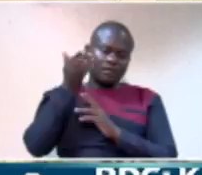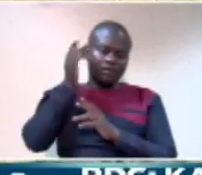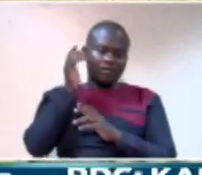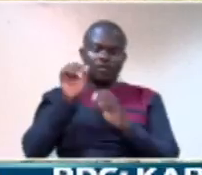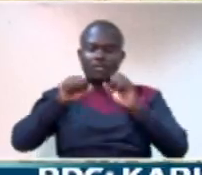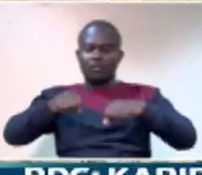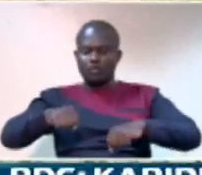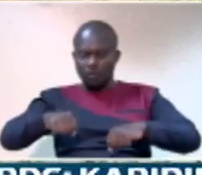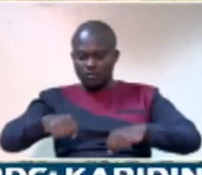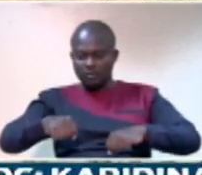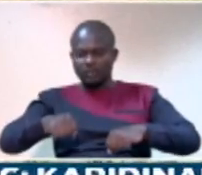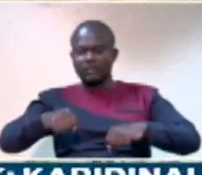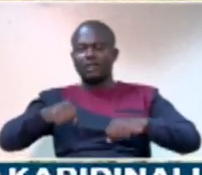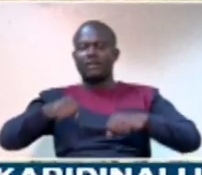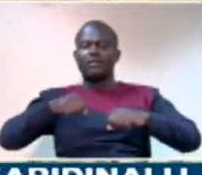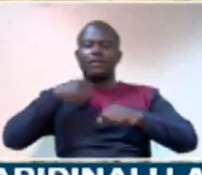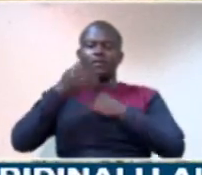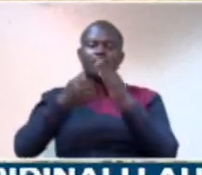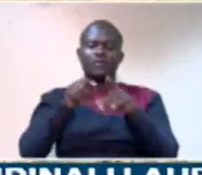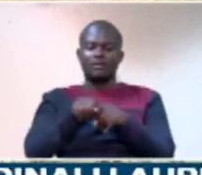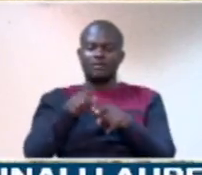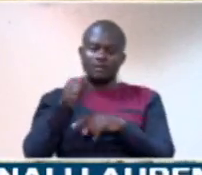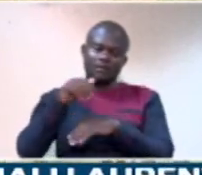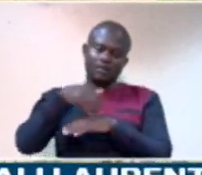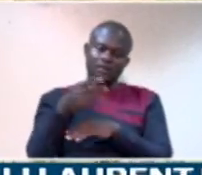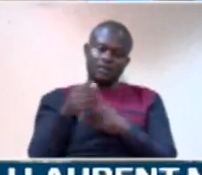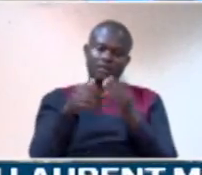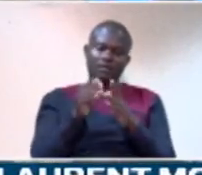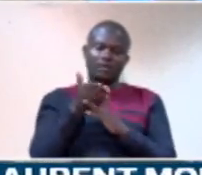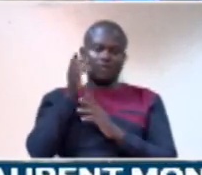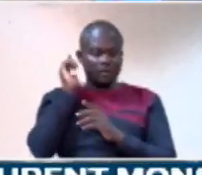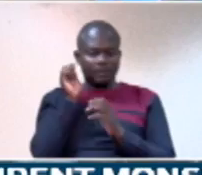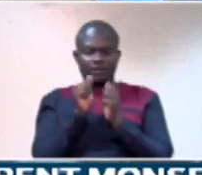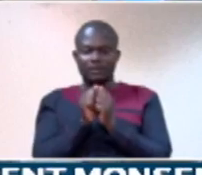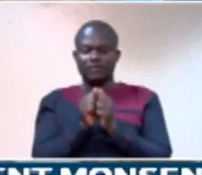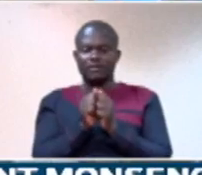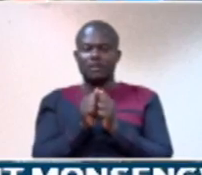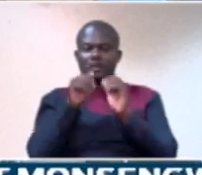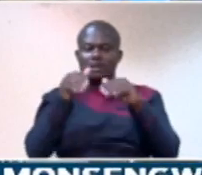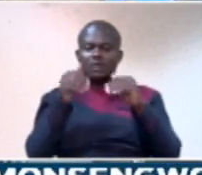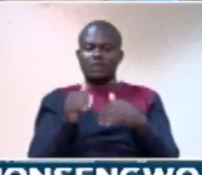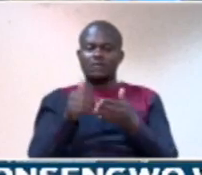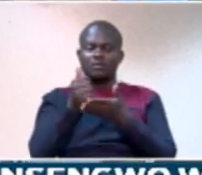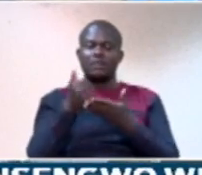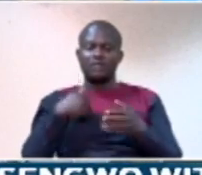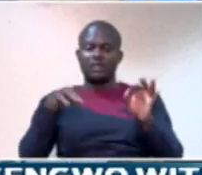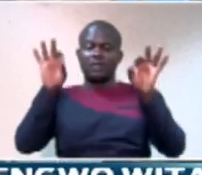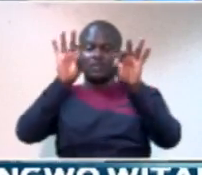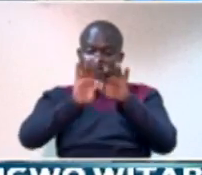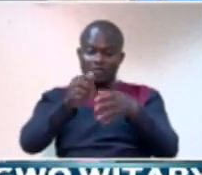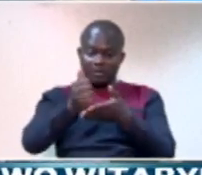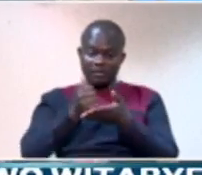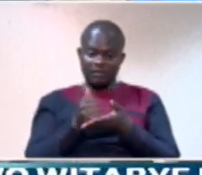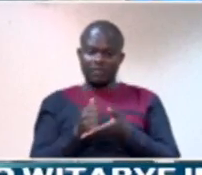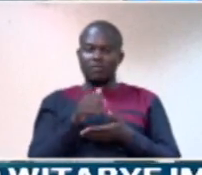moto, ubwo ngubwo nawe akaza kunsunikira amafaranga kuri telefoni. Ubuhinzi bufite agaciro, si bwo budutunze se.